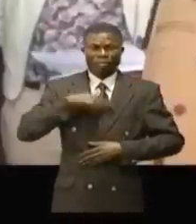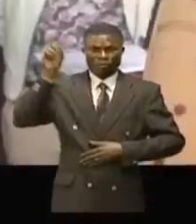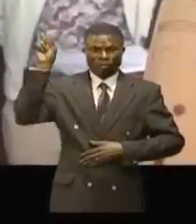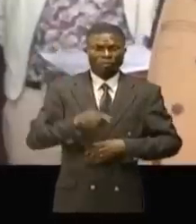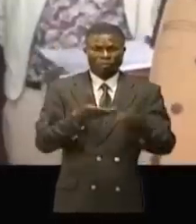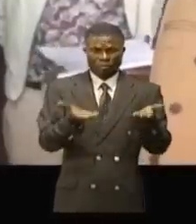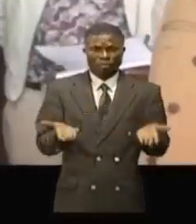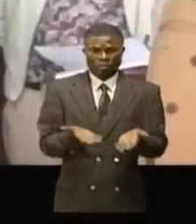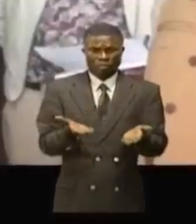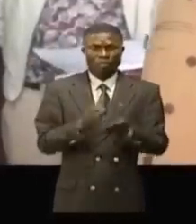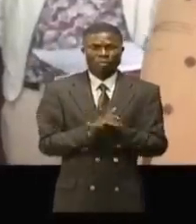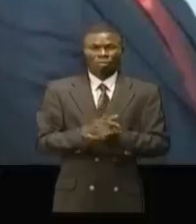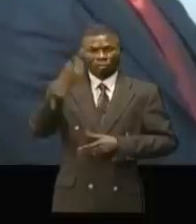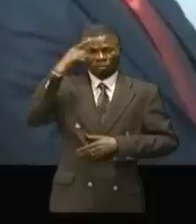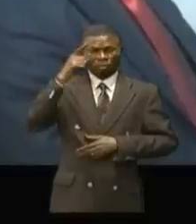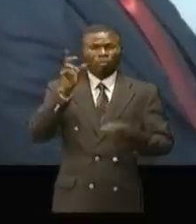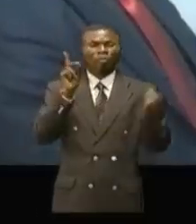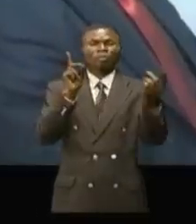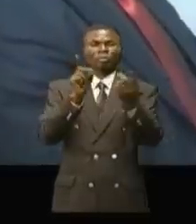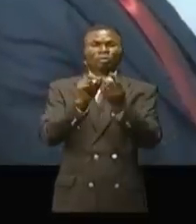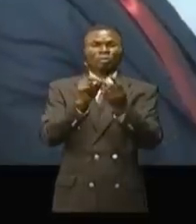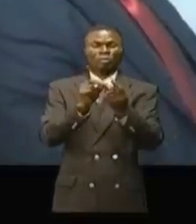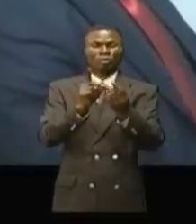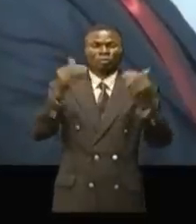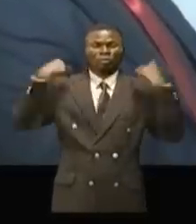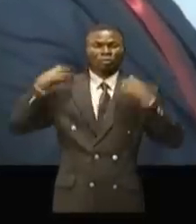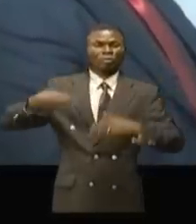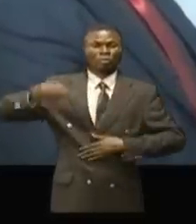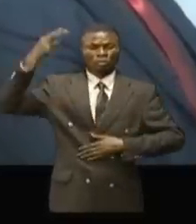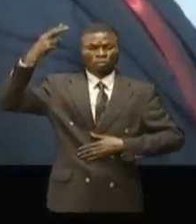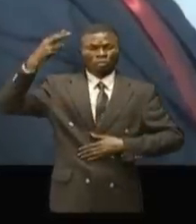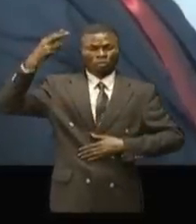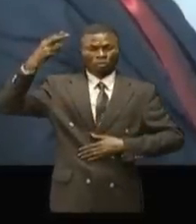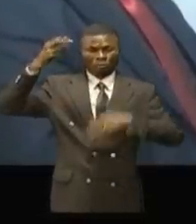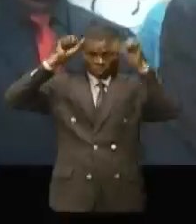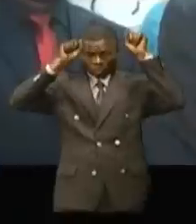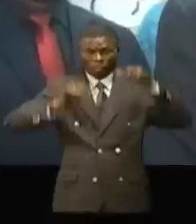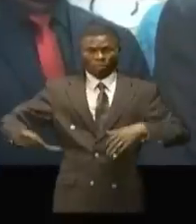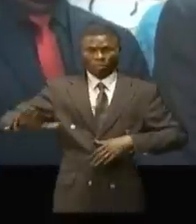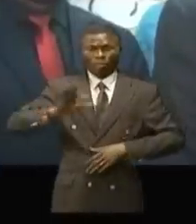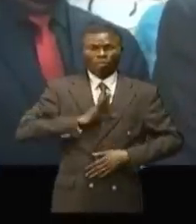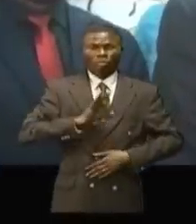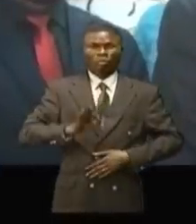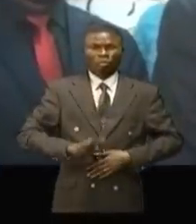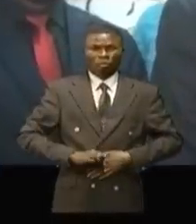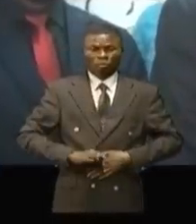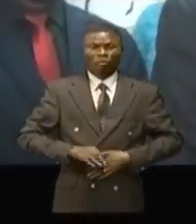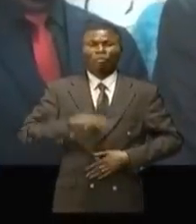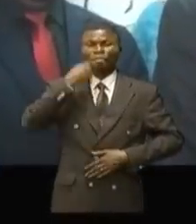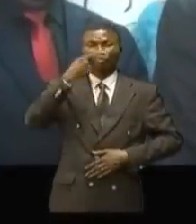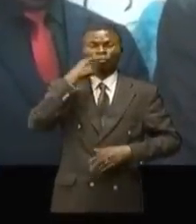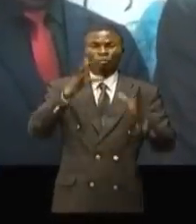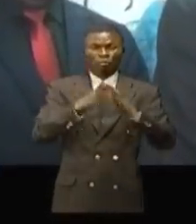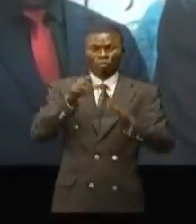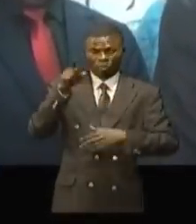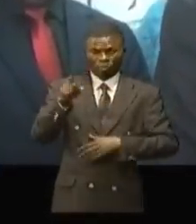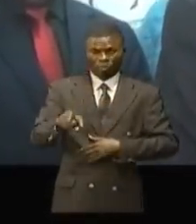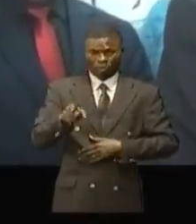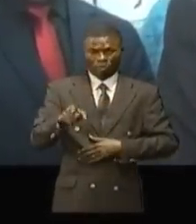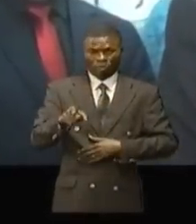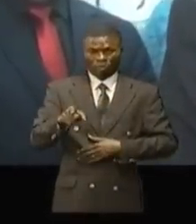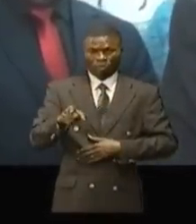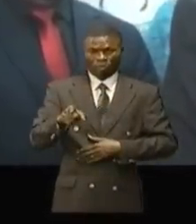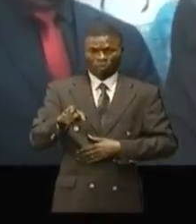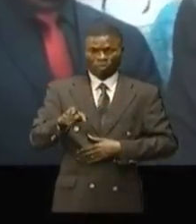ici pour rencontrer le haut représentant du chef de l'État, pour évoquer avec lui